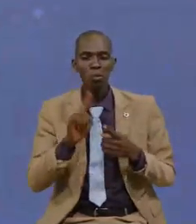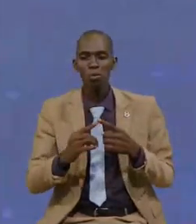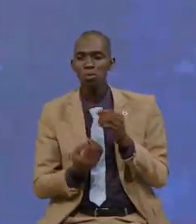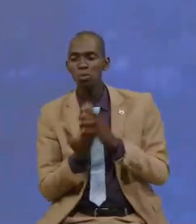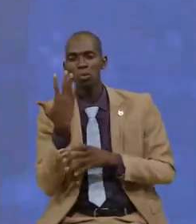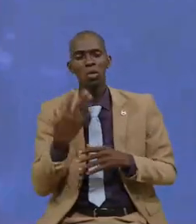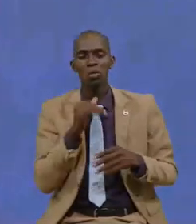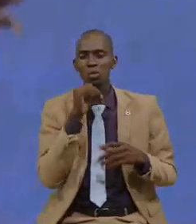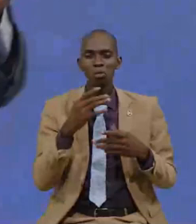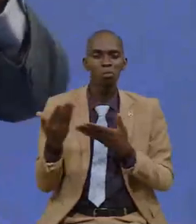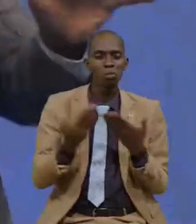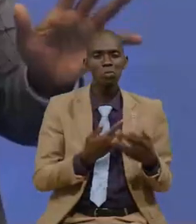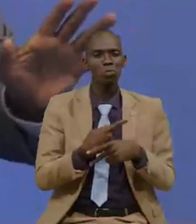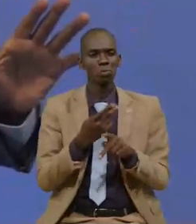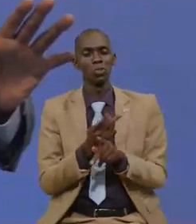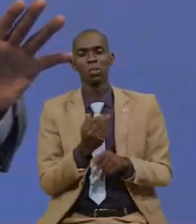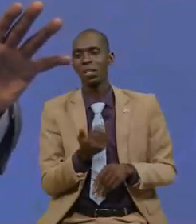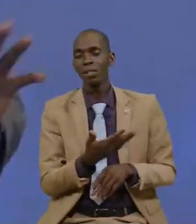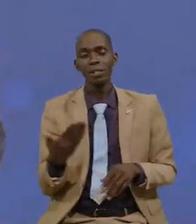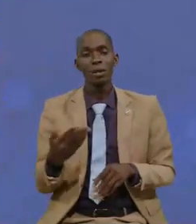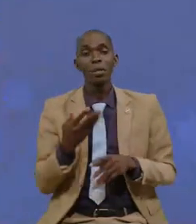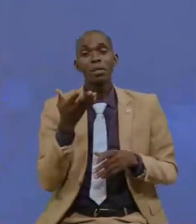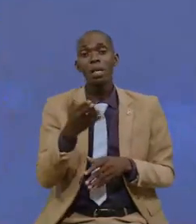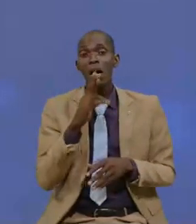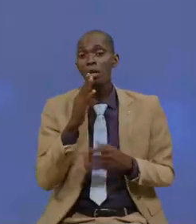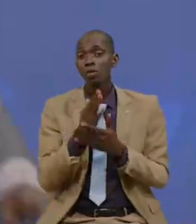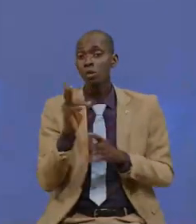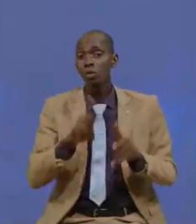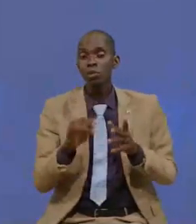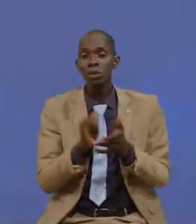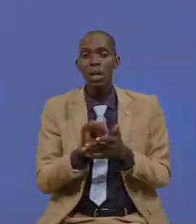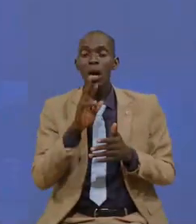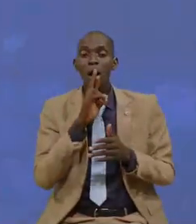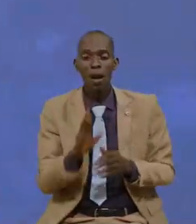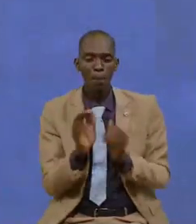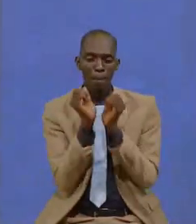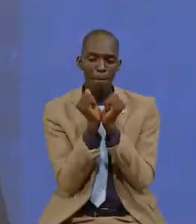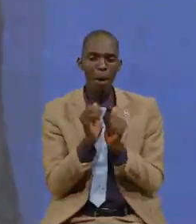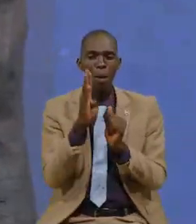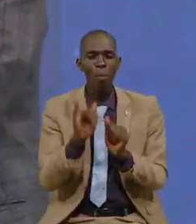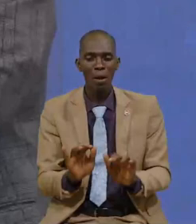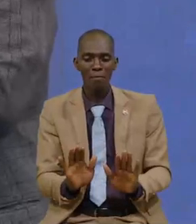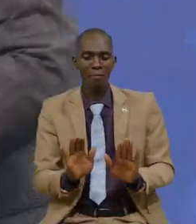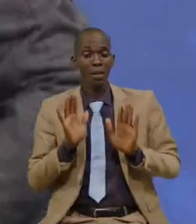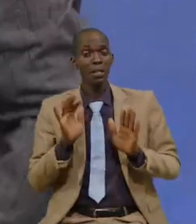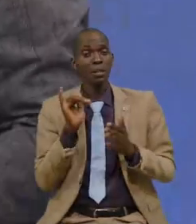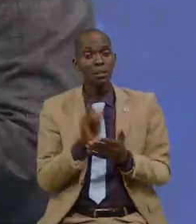a des gens qui sont liés par la terreur, la crainte,